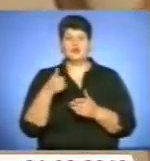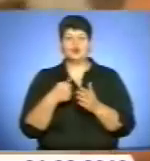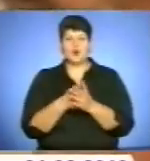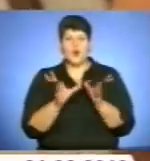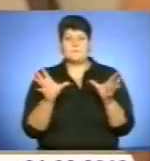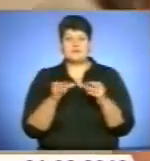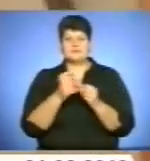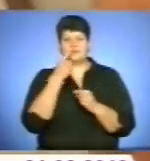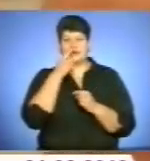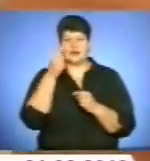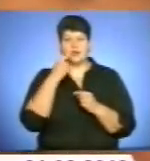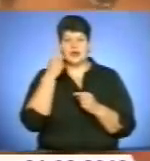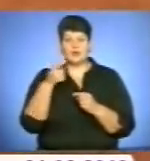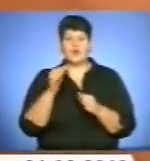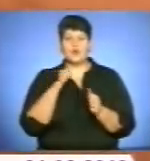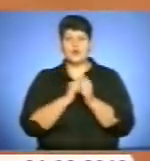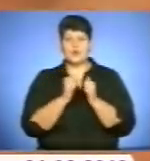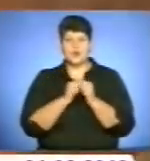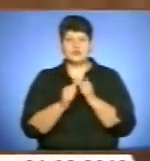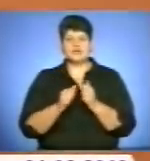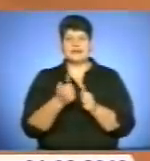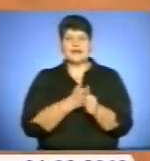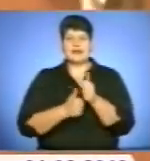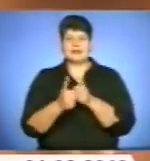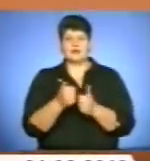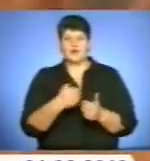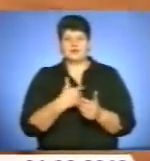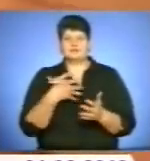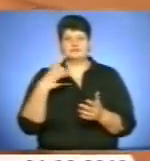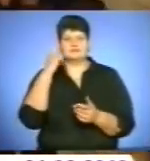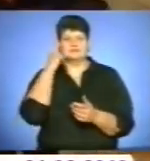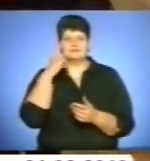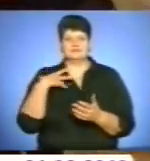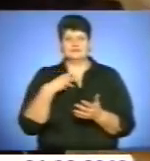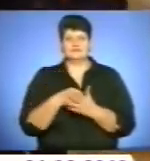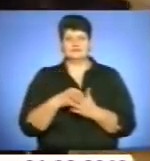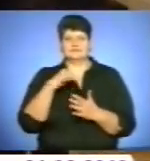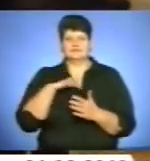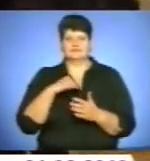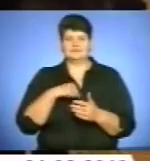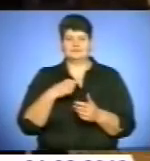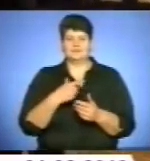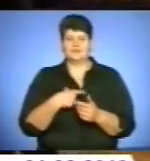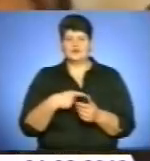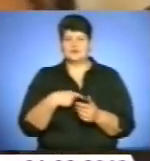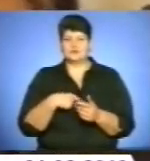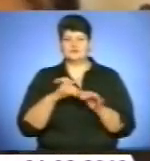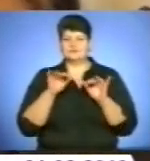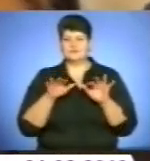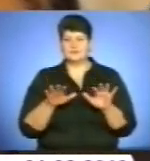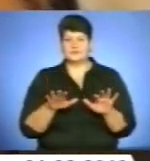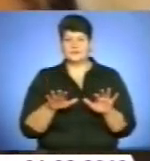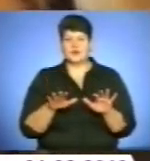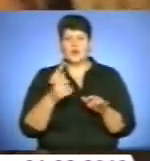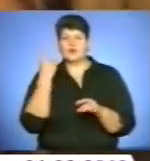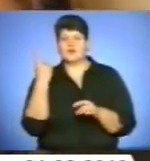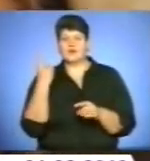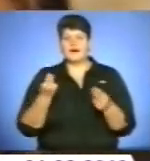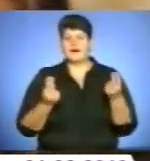Мовляв, кожен лідер думає про власні рейтинги. А стосунки опозиції та влади йому нагадують гру у підавки. Одні